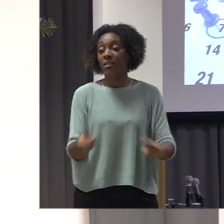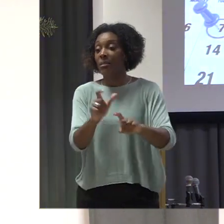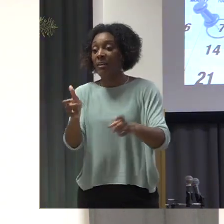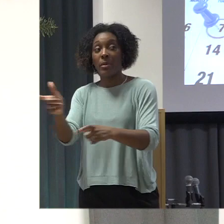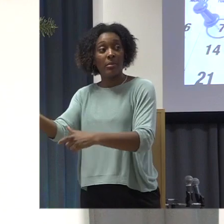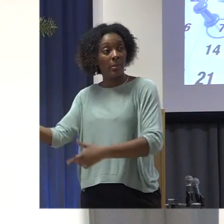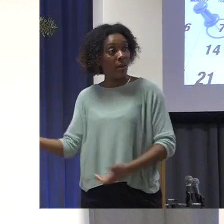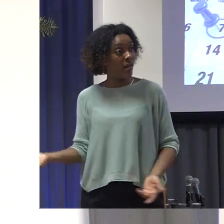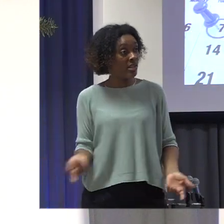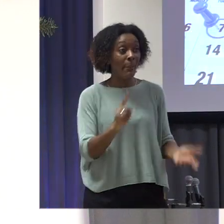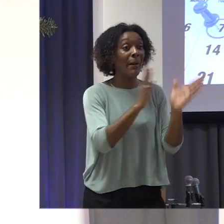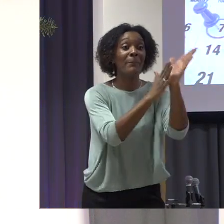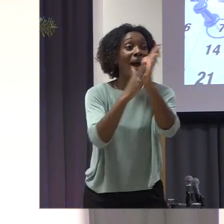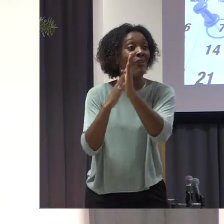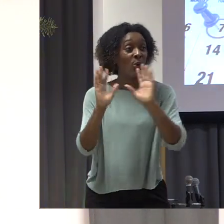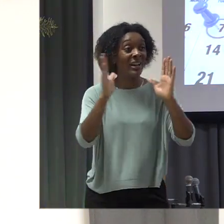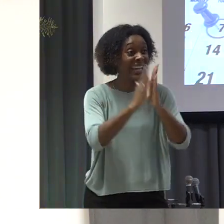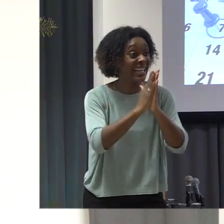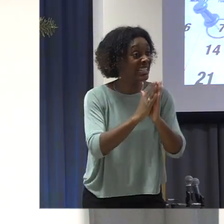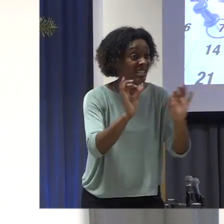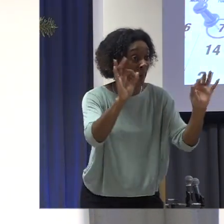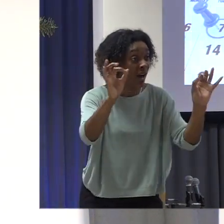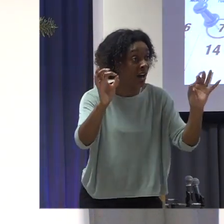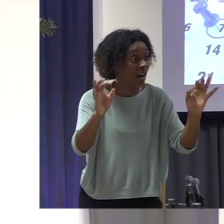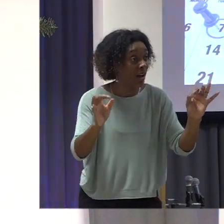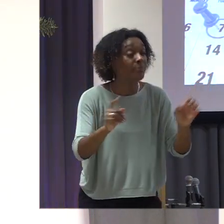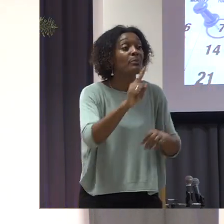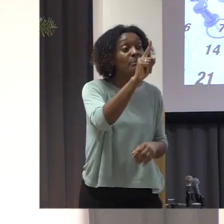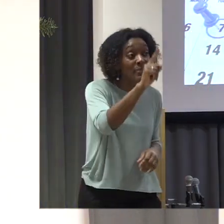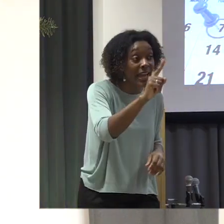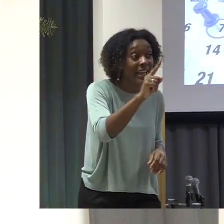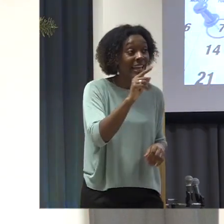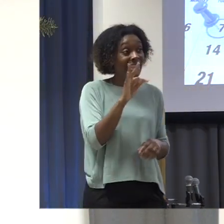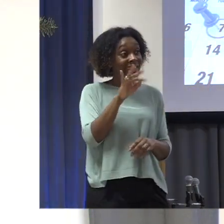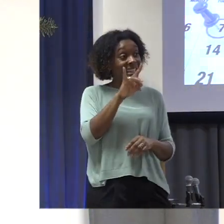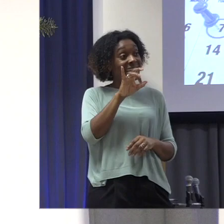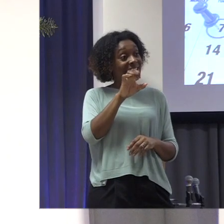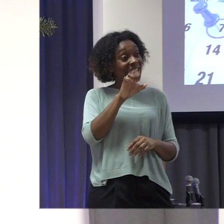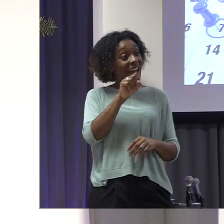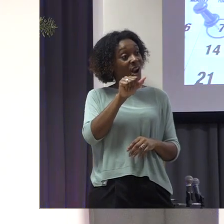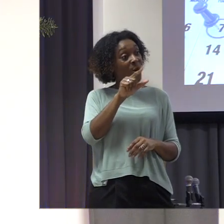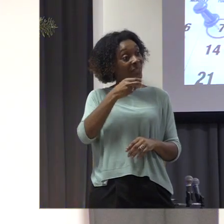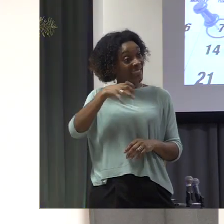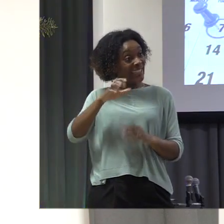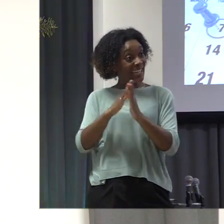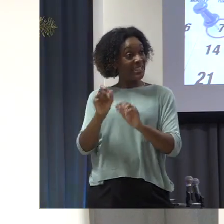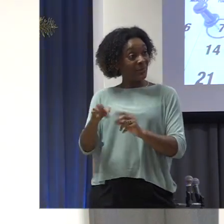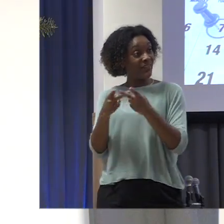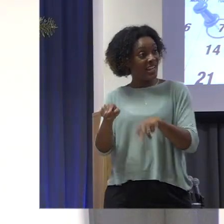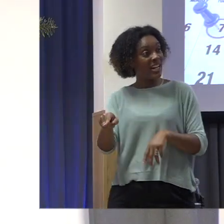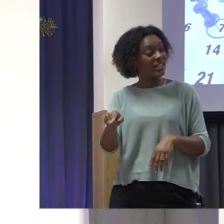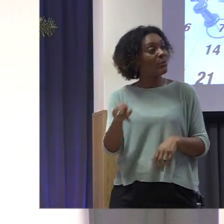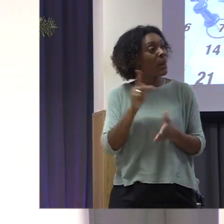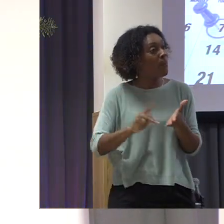cette épître de Paul aux Thessaloniciens, Paul, qui ne fait jamais de paroles en l'air, qui ne fait jamais de